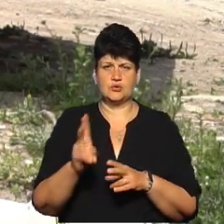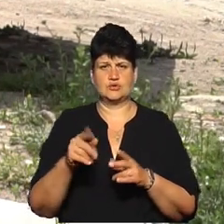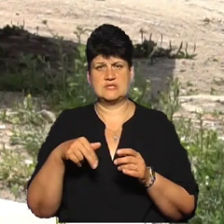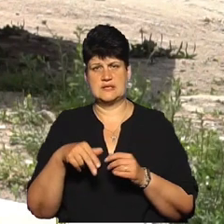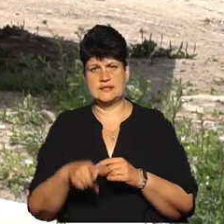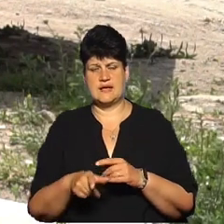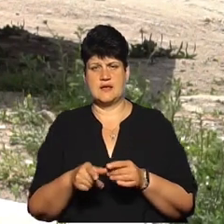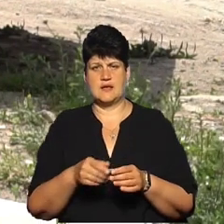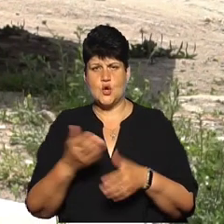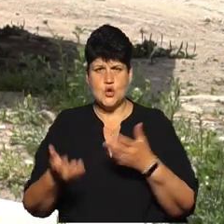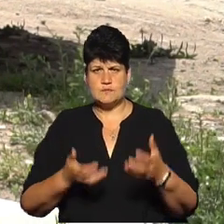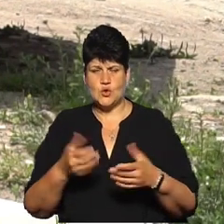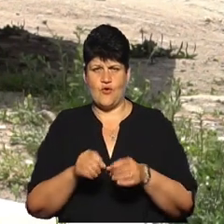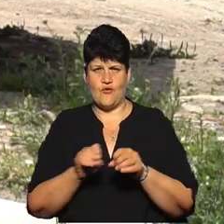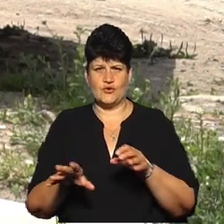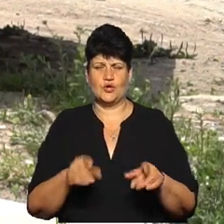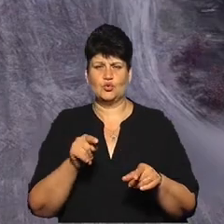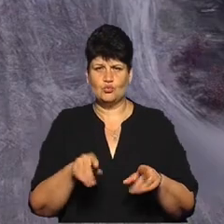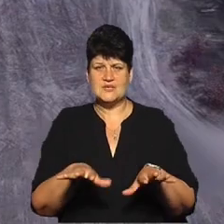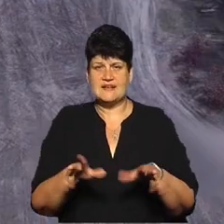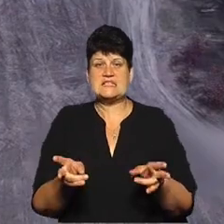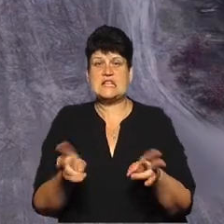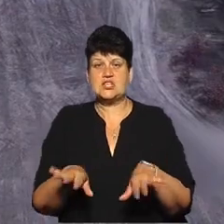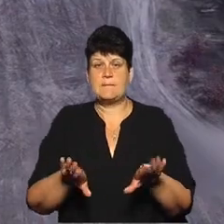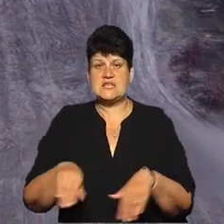розміновує ту місцевість, яка залишилася після війни.